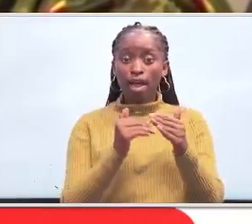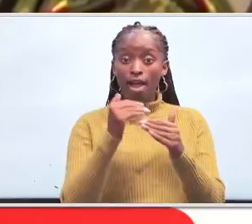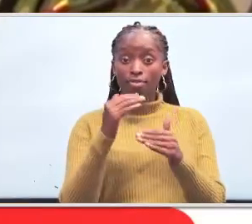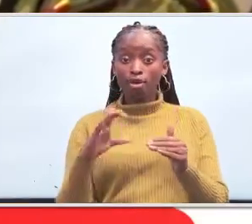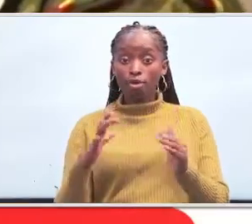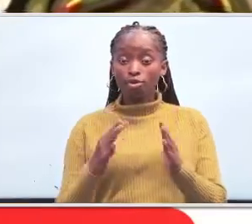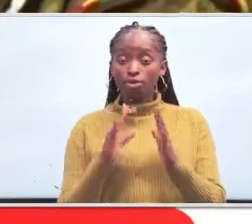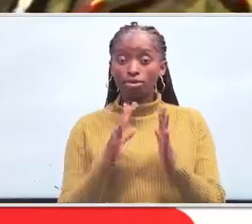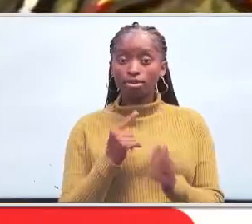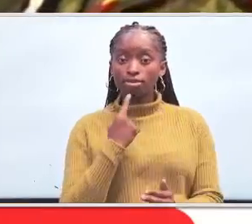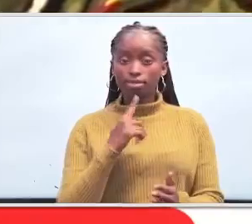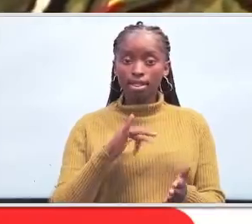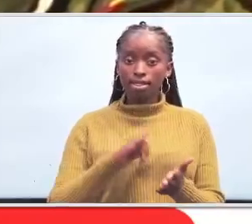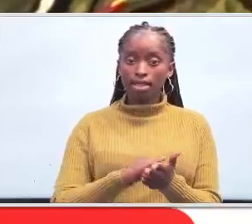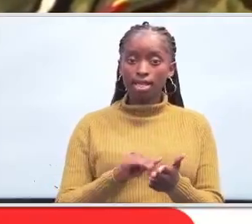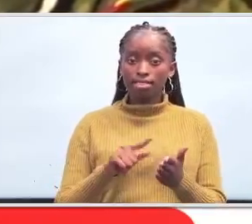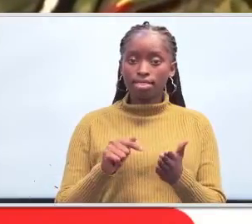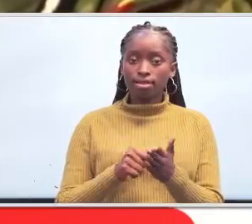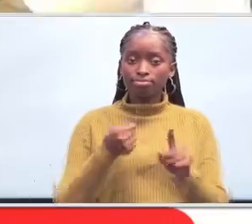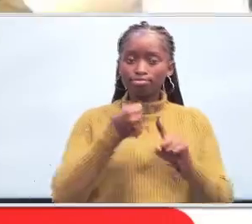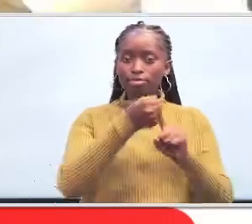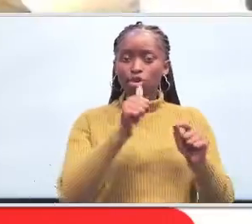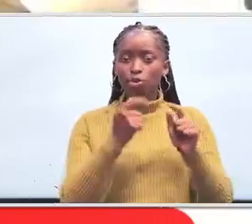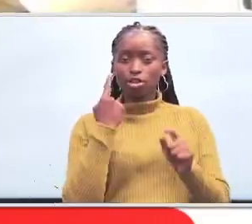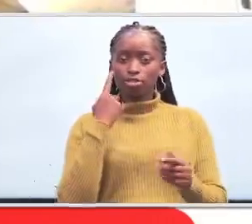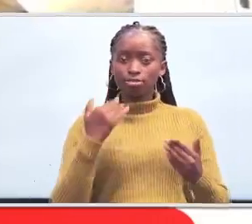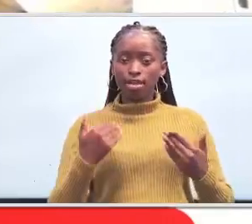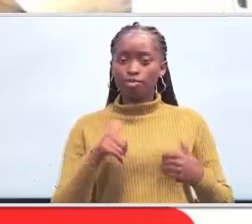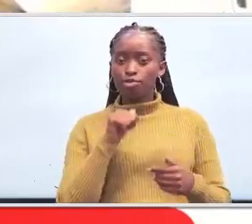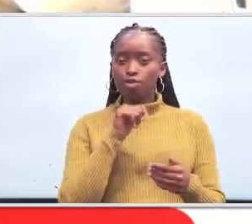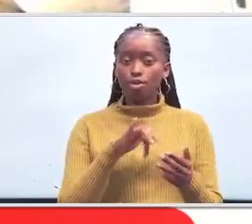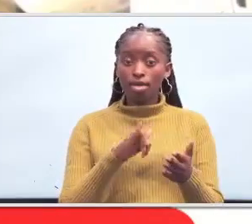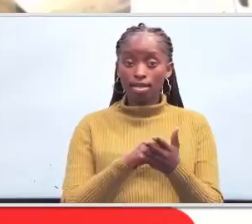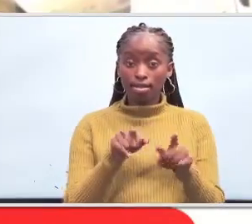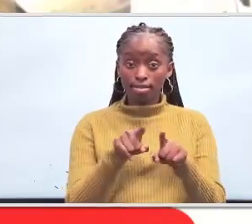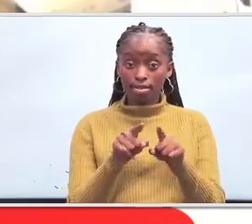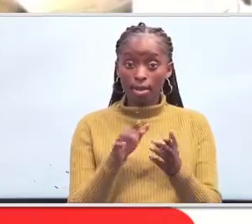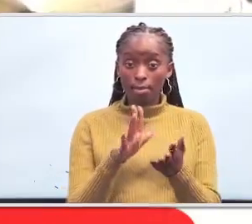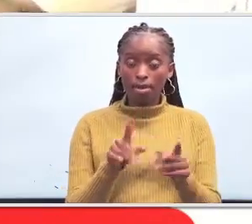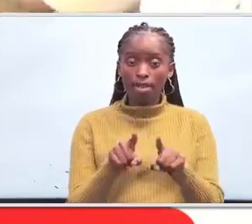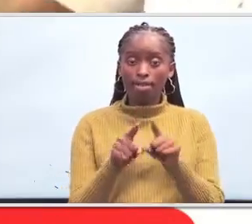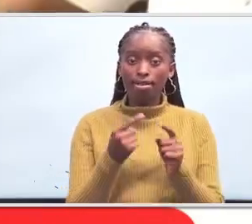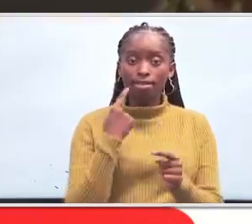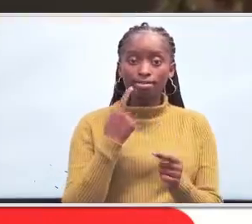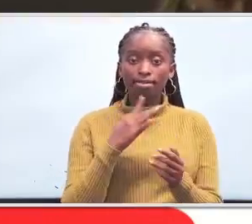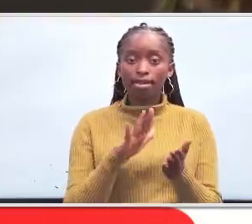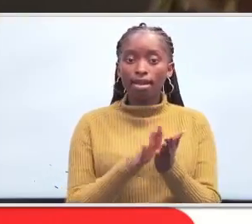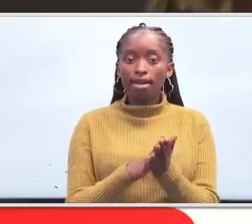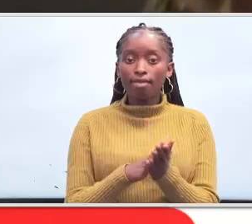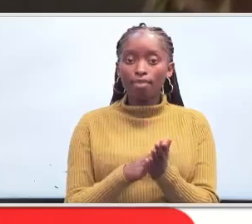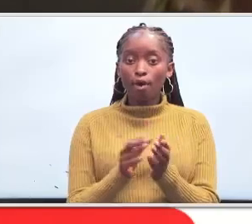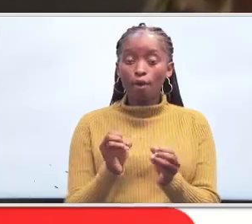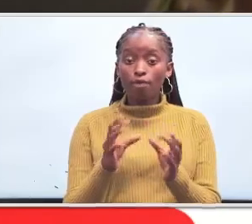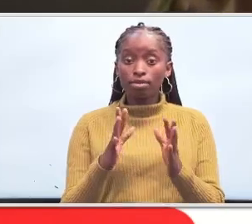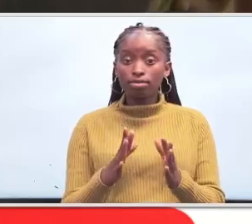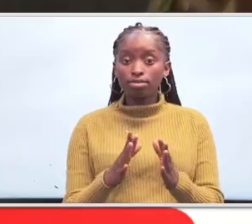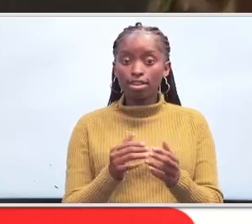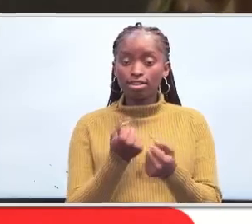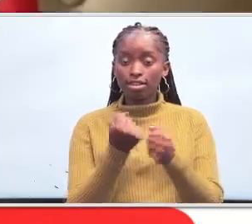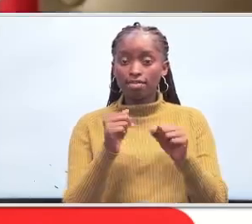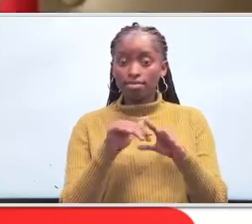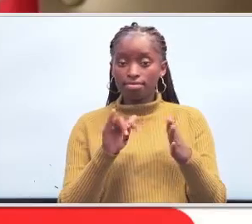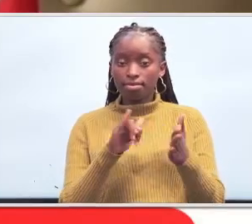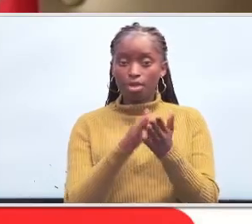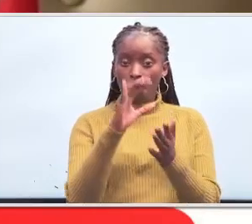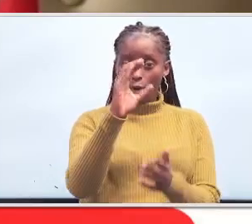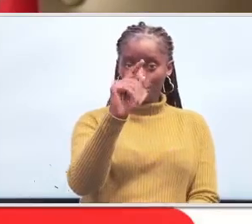kuwa mashambulizi yanayoshuhudiwa si ya kimbari kama ilivyodokezewa na maafisa wa usalama wakiongozwa naye kamishna John Otieno hapo